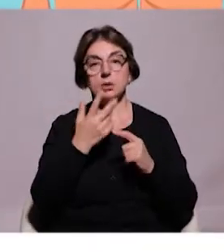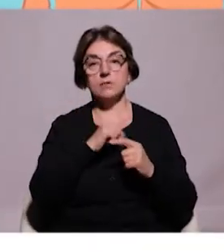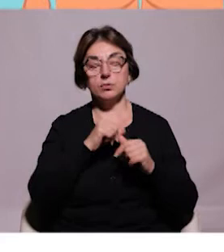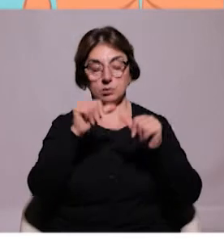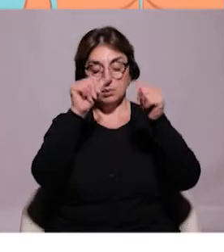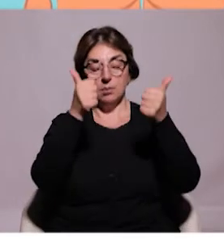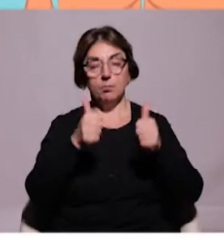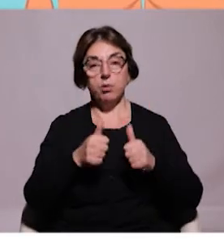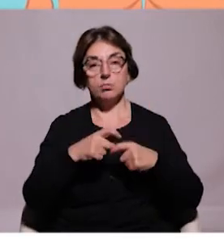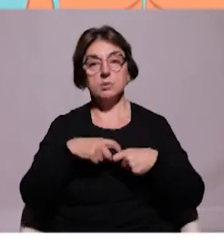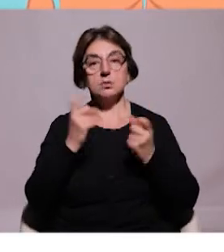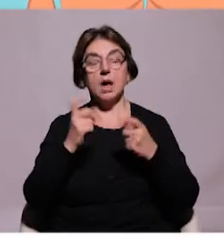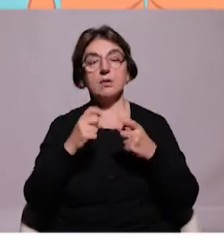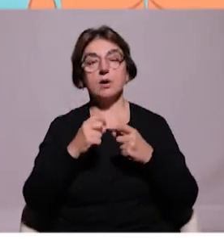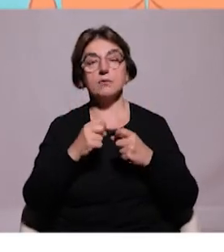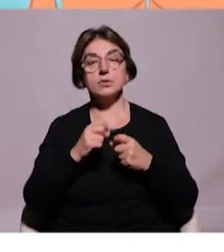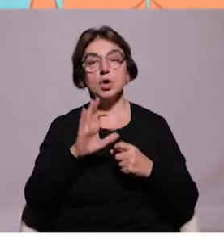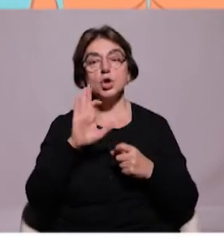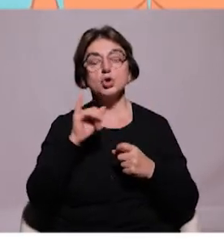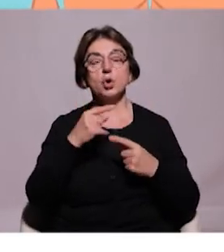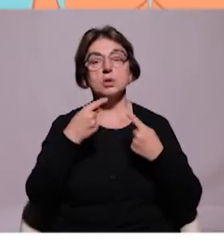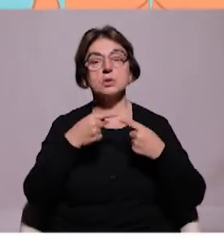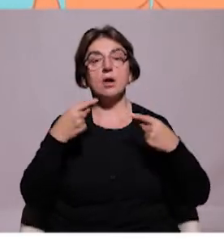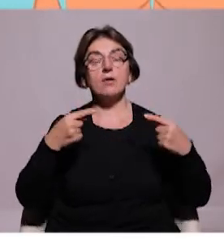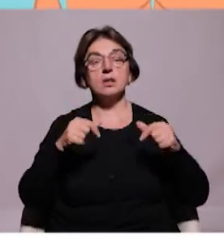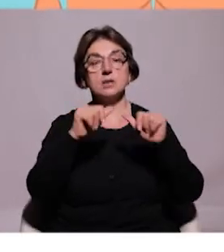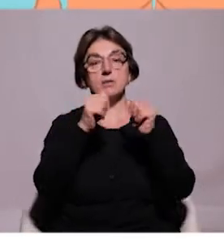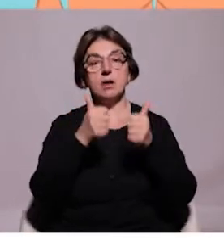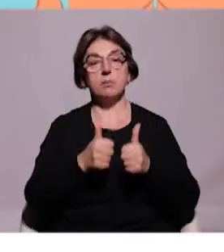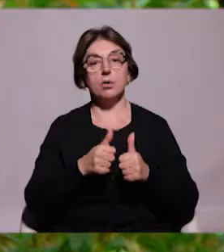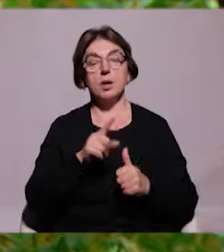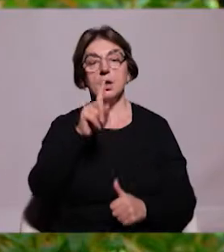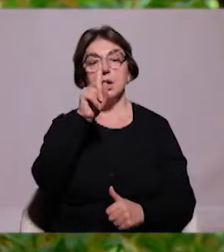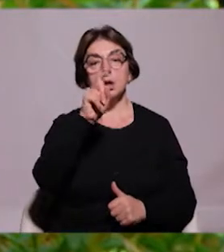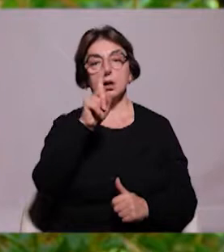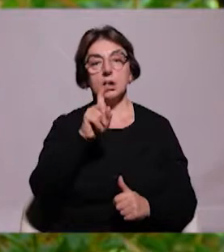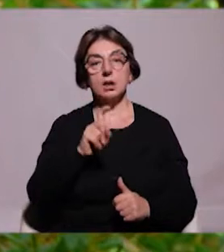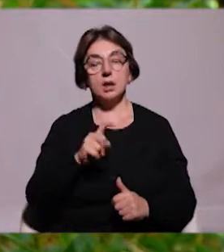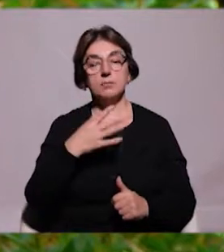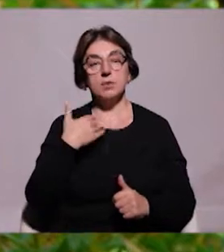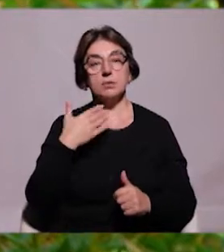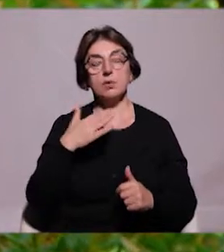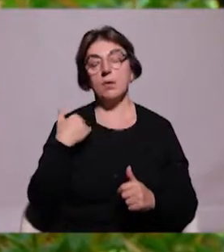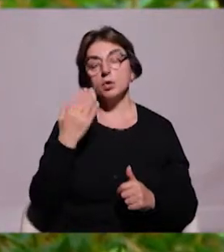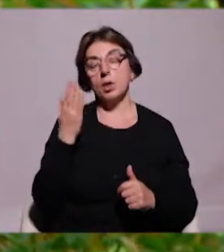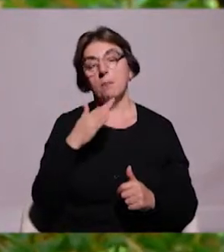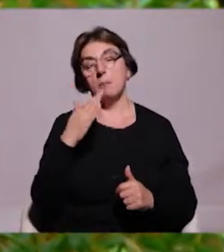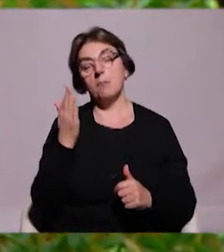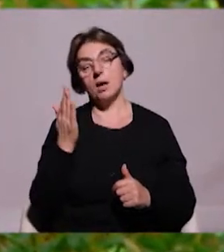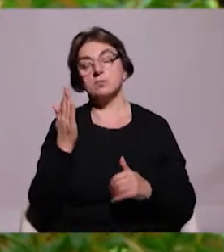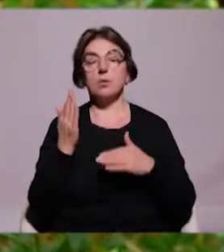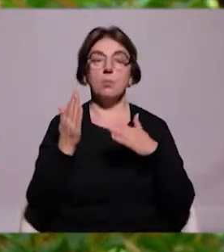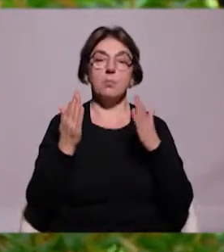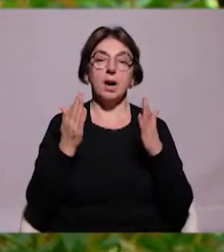ტანადობის დარღვევის ფორმებს, ანუ სკოლიოზის სხვადასხვა ფორმას. ხერხემალი გადახრილია მარჯვნივ ან